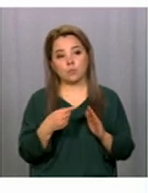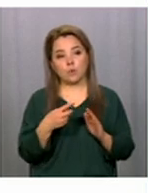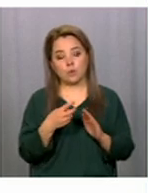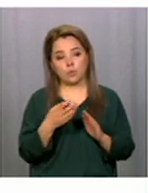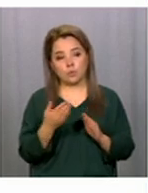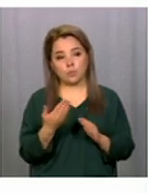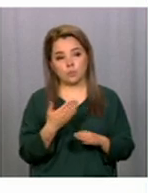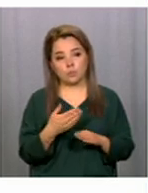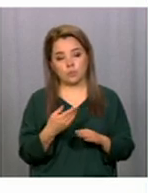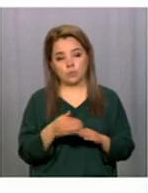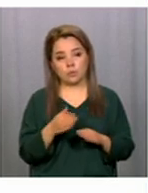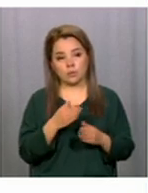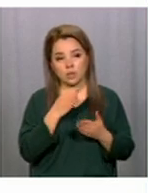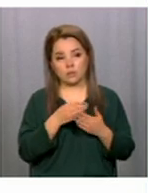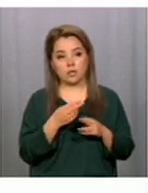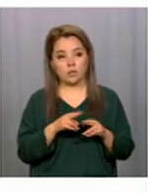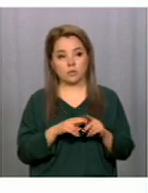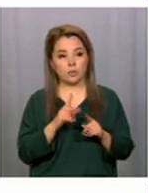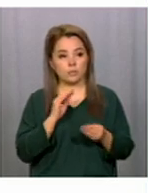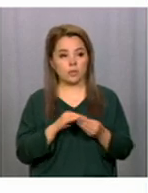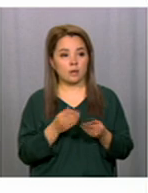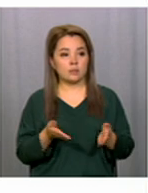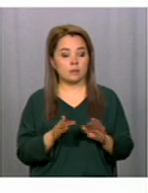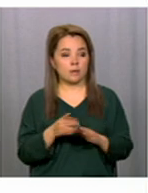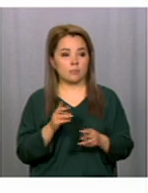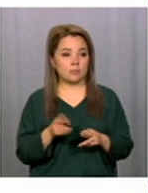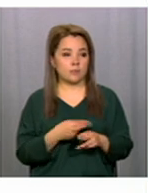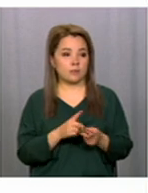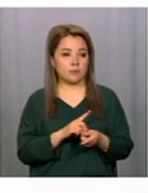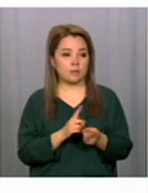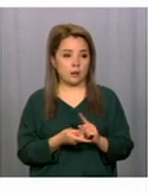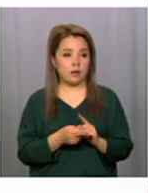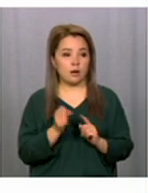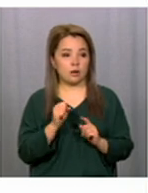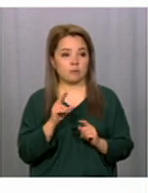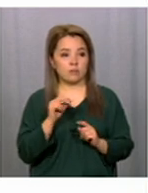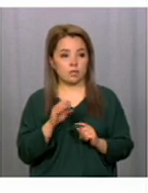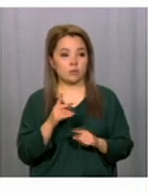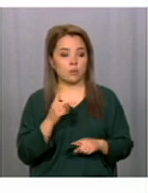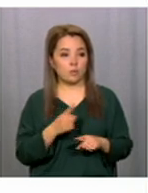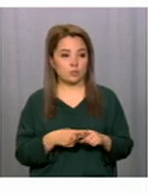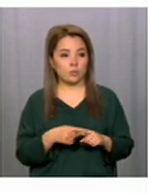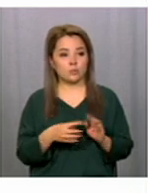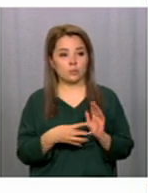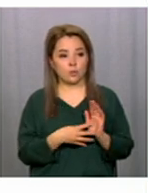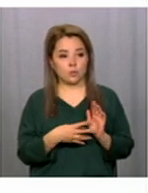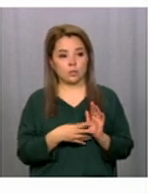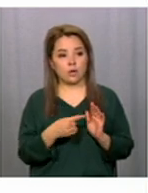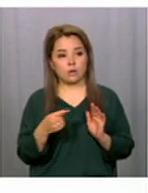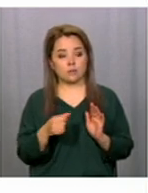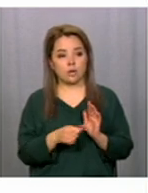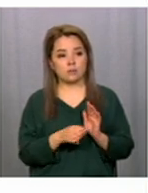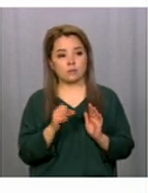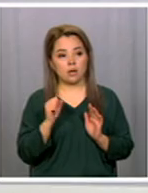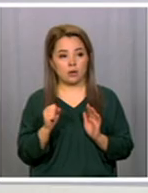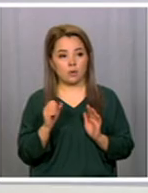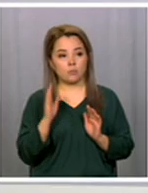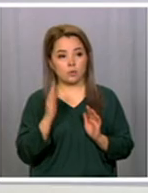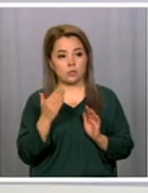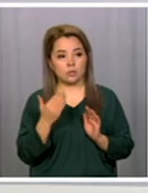Онда бөлшектің бөлімін өзгерсіз қалдырамыз. Ал А квадрат қосу 9, азайту 6 А